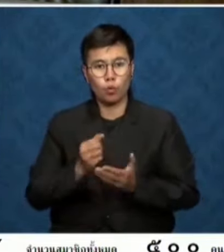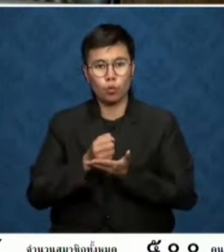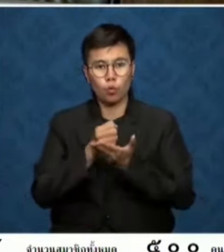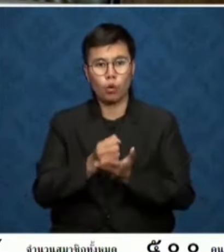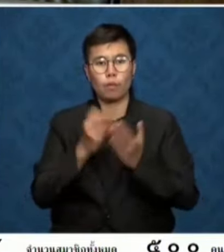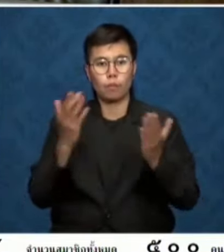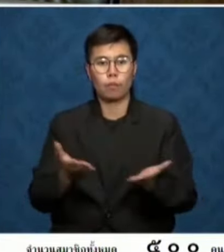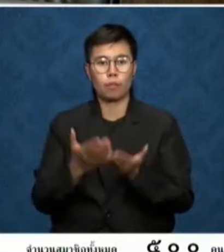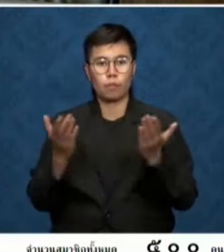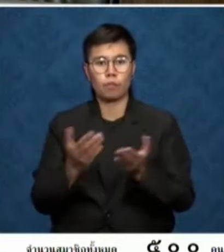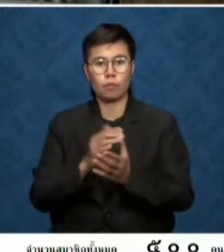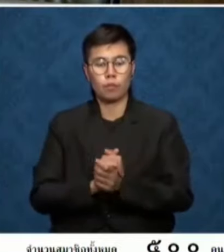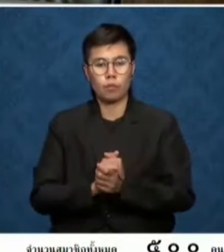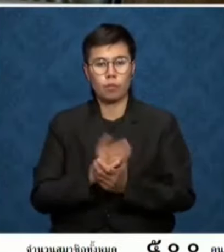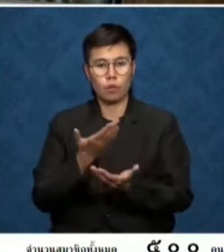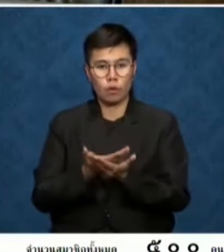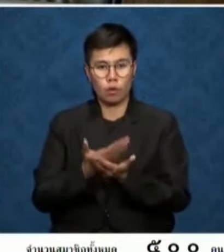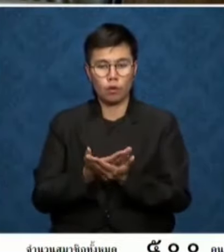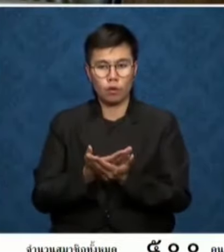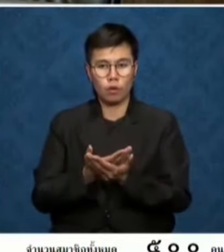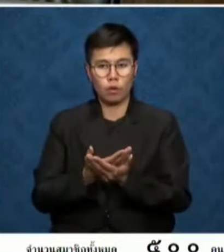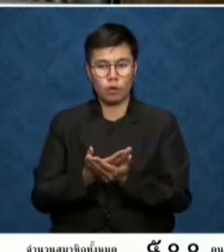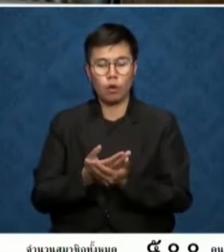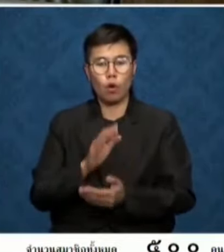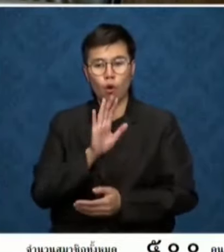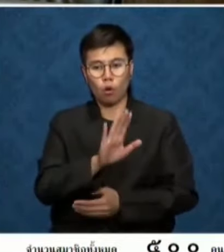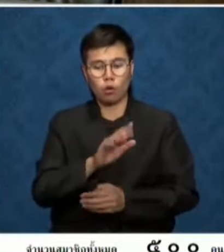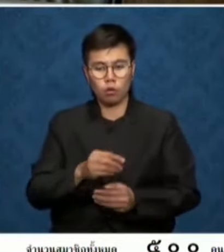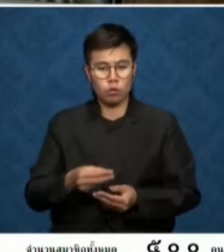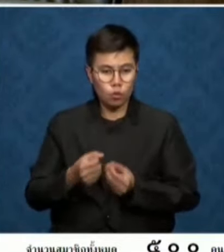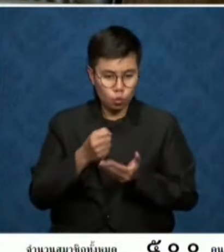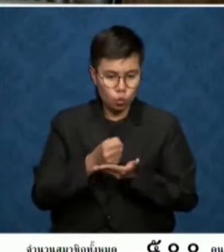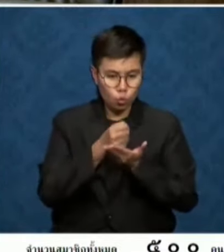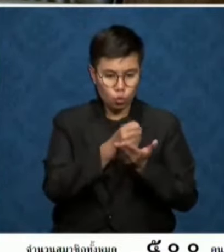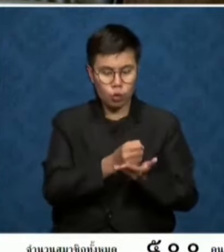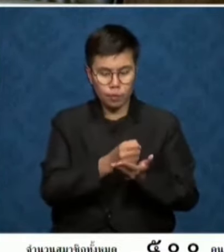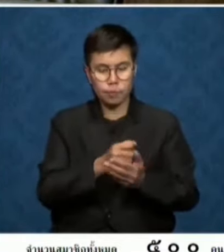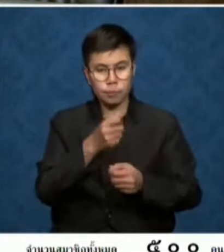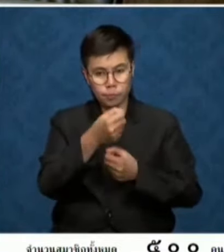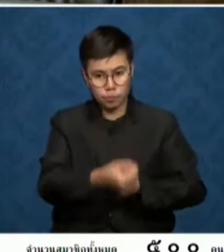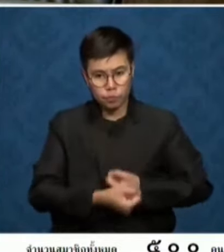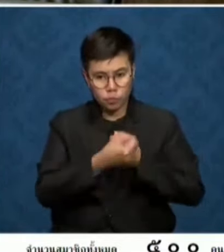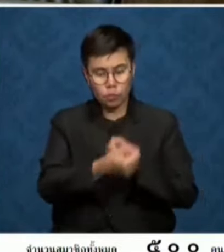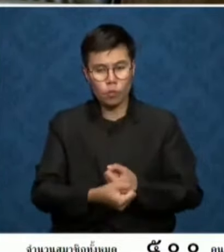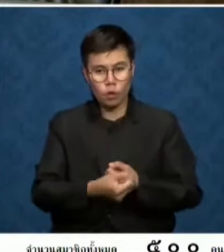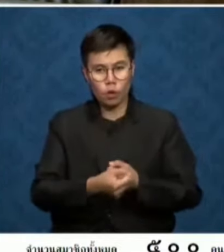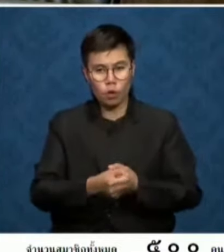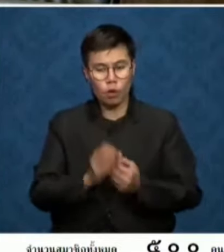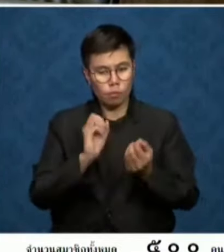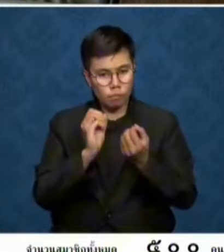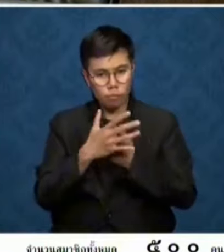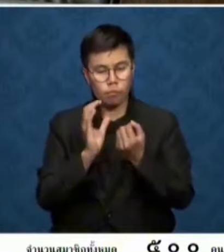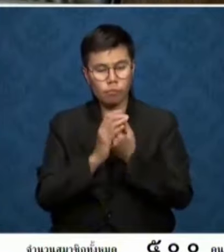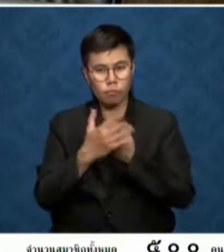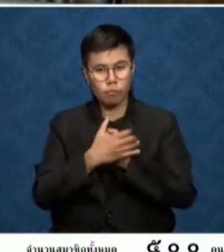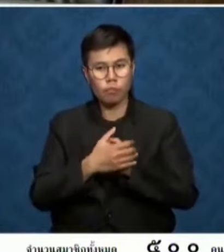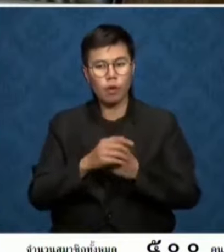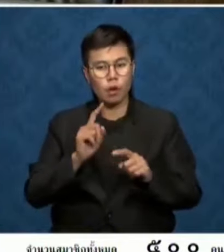ริมรายได้ให้กับเกษตรกรโดยข้อการพยุงราคาเกษตรผลผลิตการเกษตรที่ผ่านม